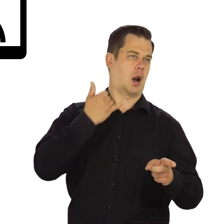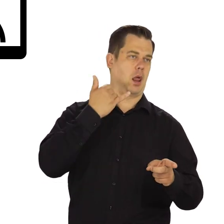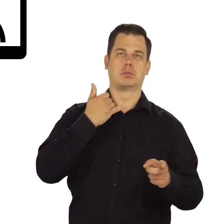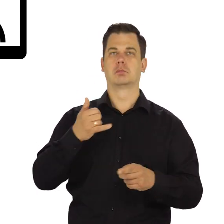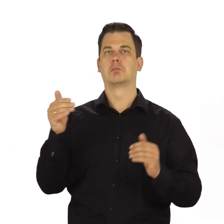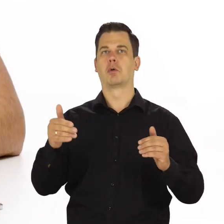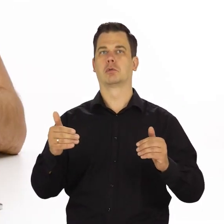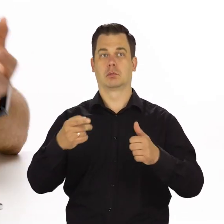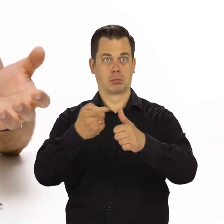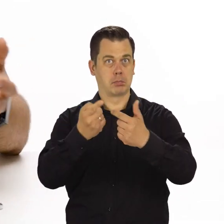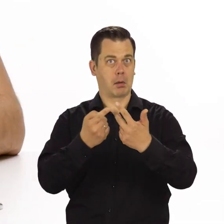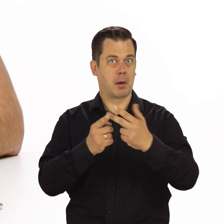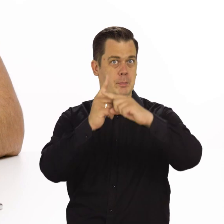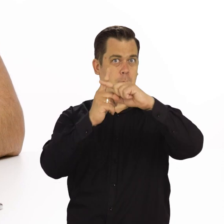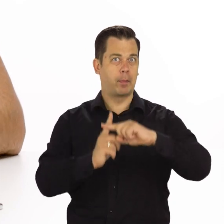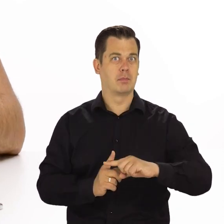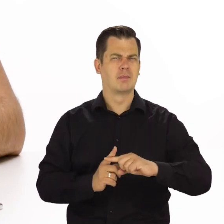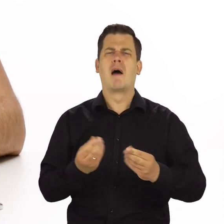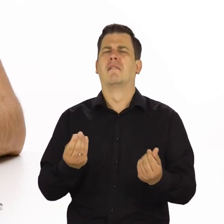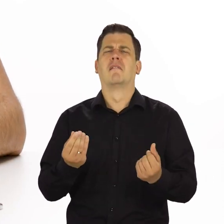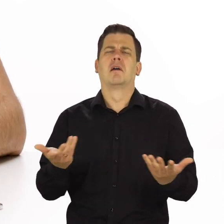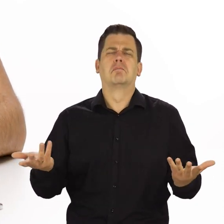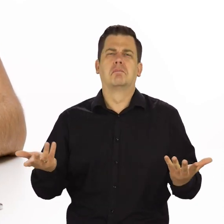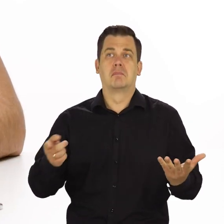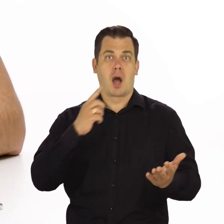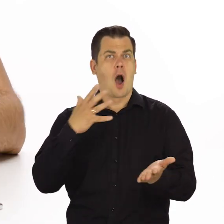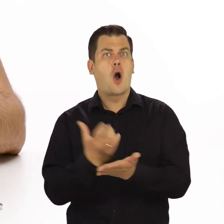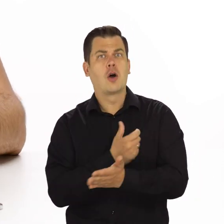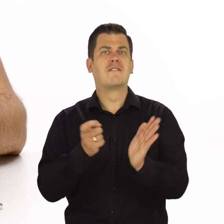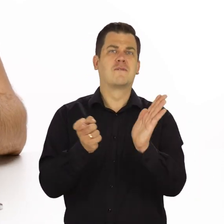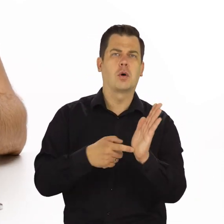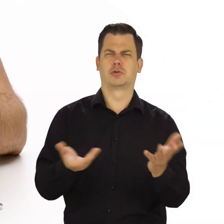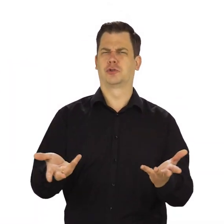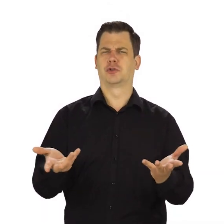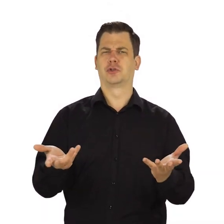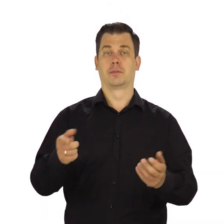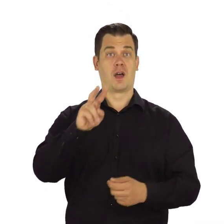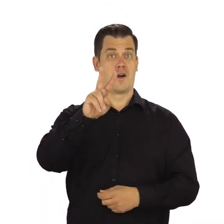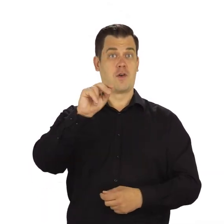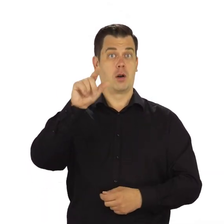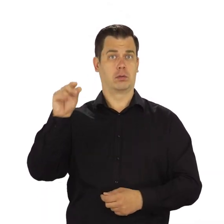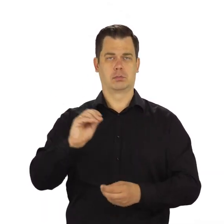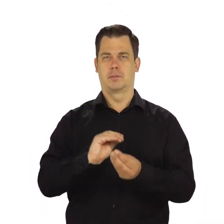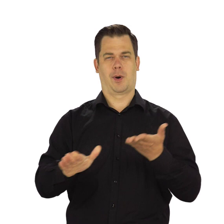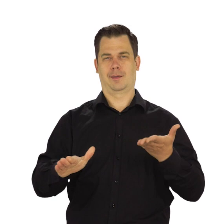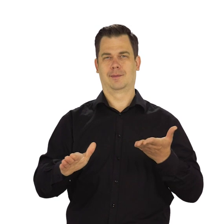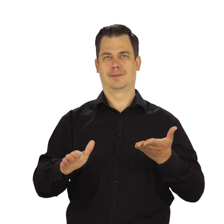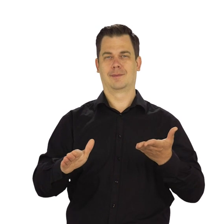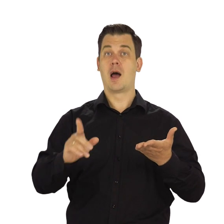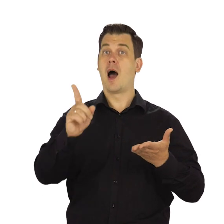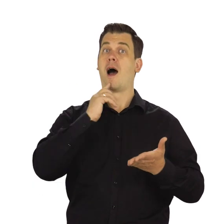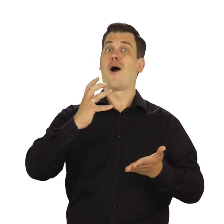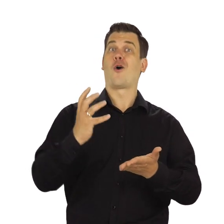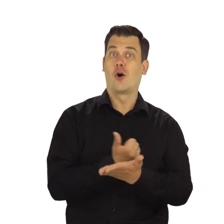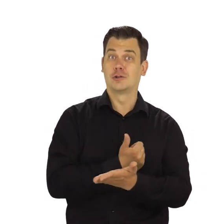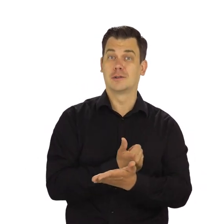internetu mobilnego. Same plusy! Ale ile to wszystko kosztuje i jak z tego skorzystać? Samo Voltę jest bezpłatne. Jednak